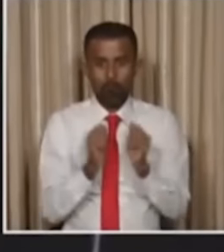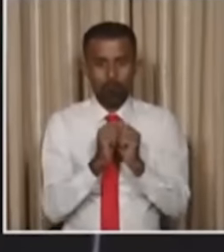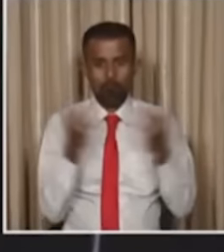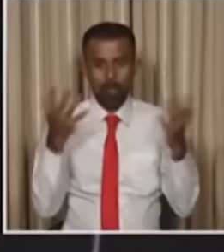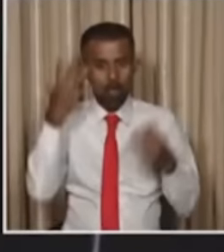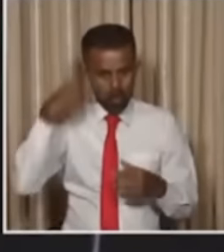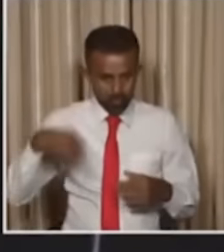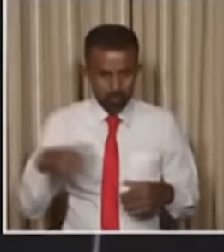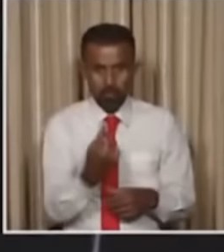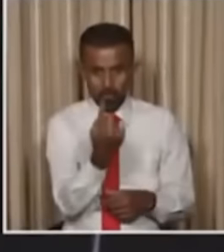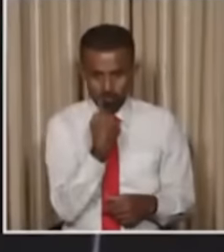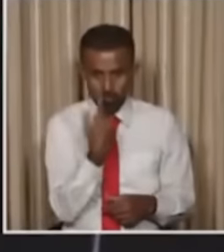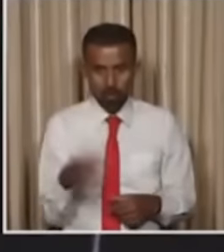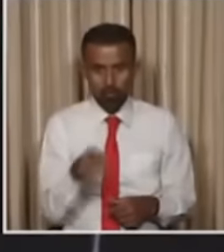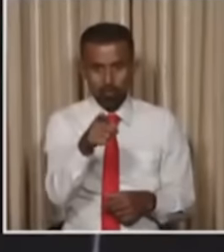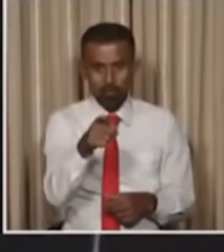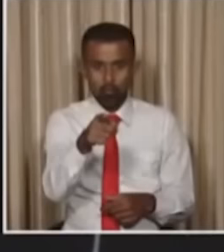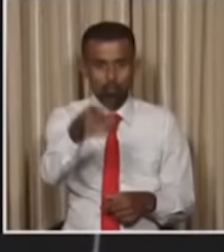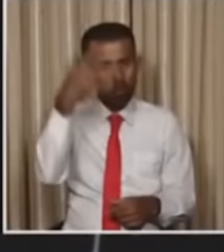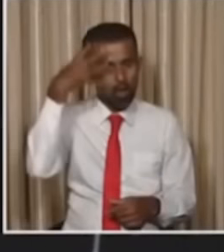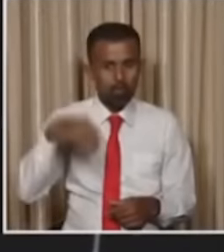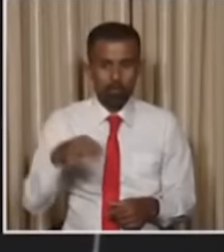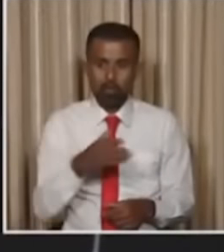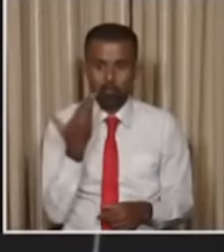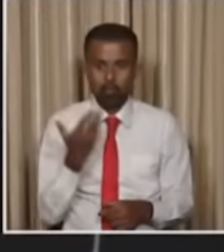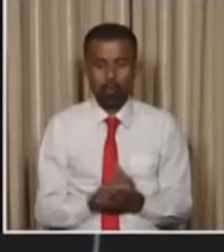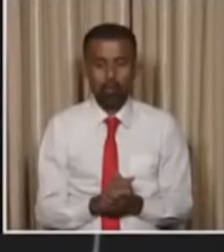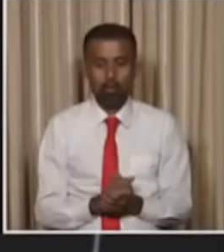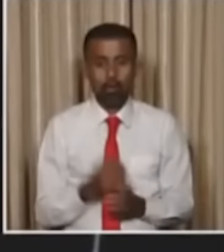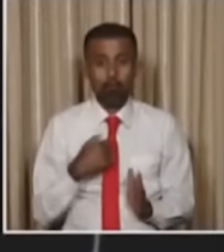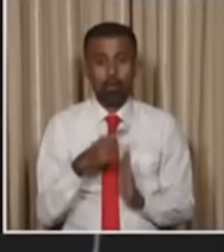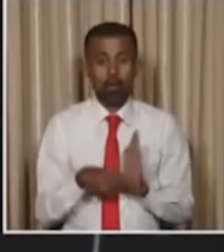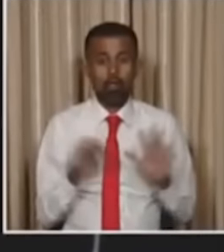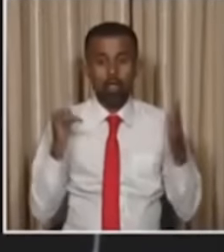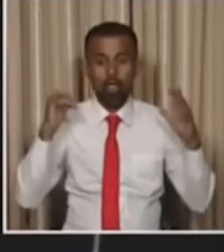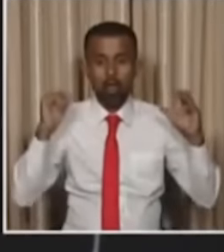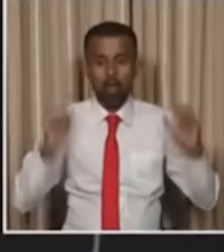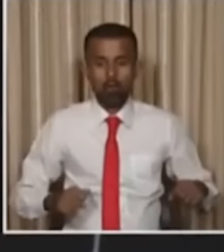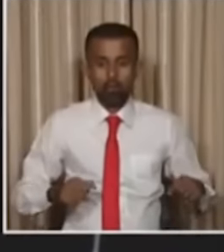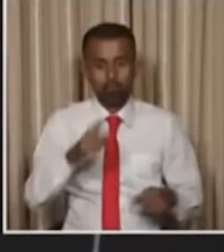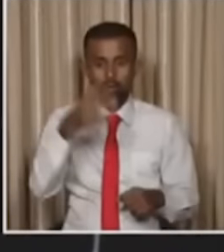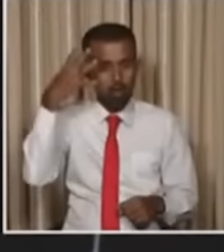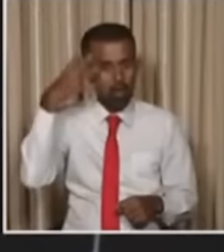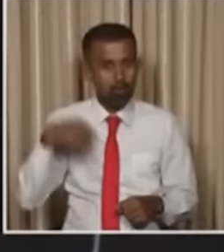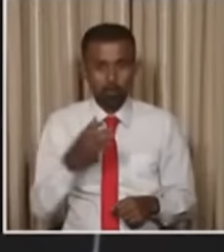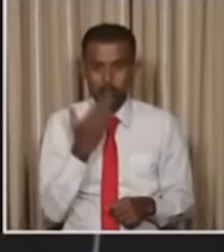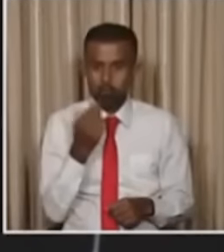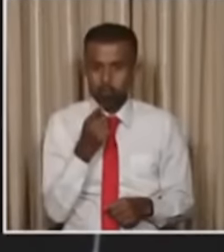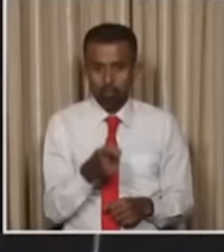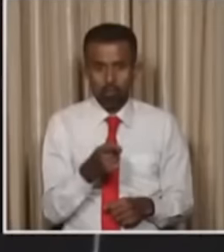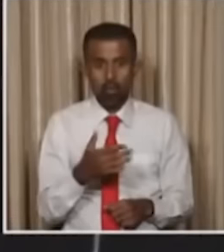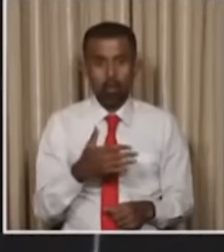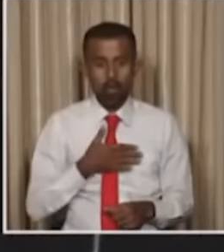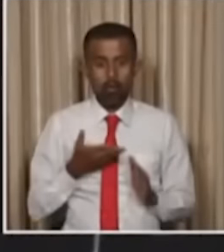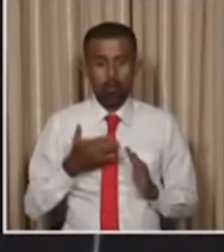ඒවම අමතක කරන්න කියලා. ඔබතුමියට ඒව අමතක කරන්න පුළුවන්. මේ රටේ 60,000ක් මරපු එක ඔබතුමියට අමතක කරන්න පුළුවන් වුණාට.